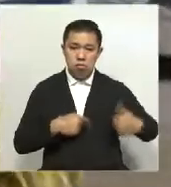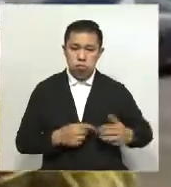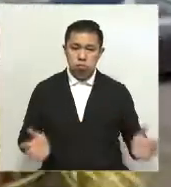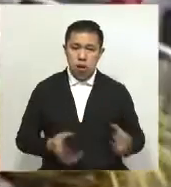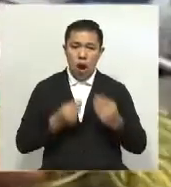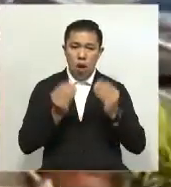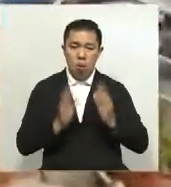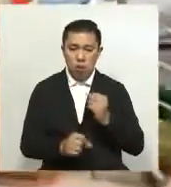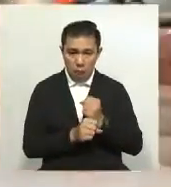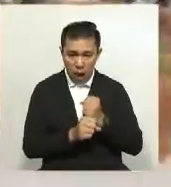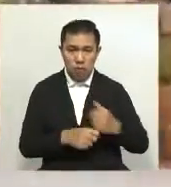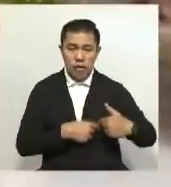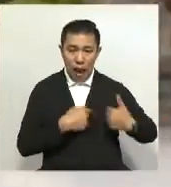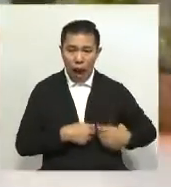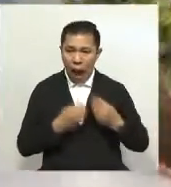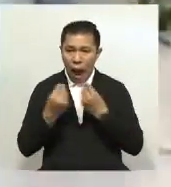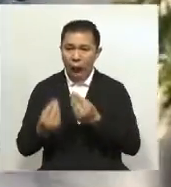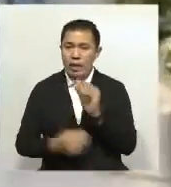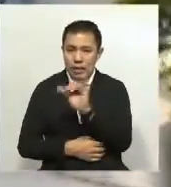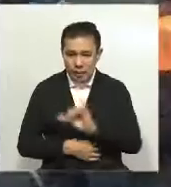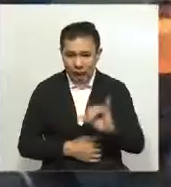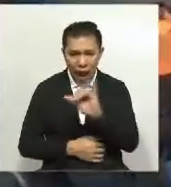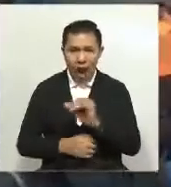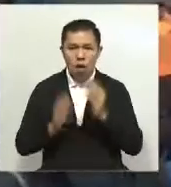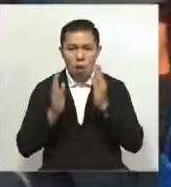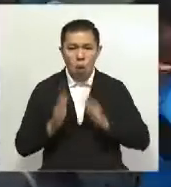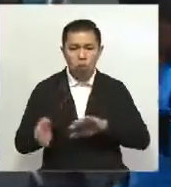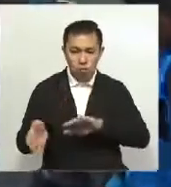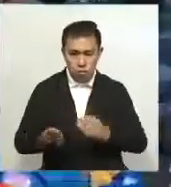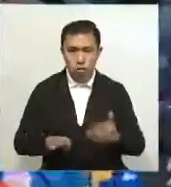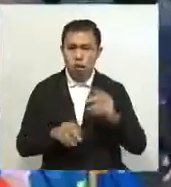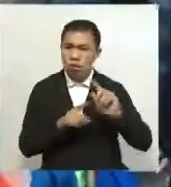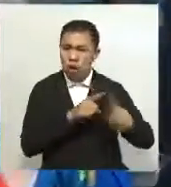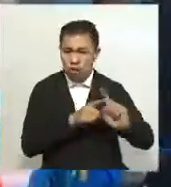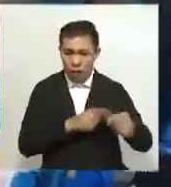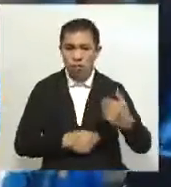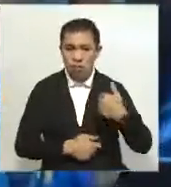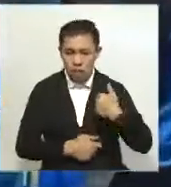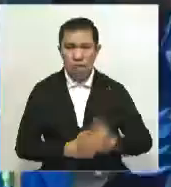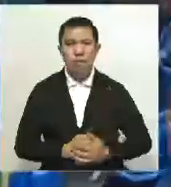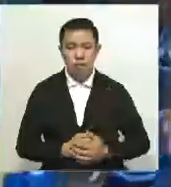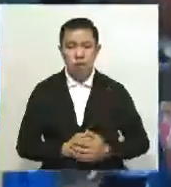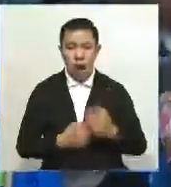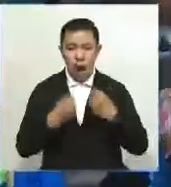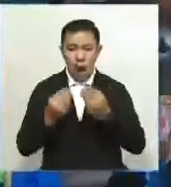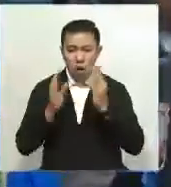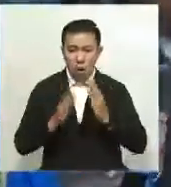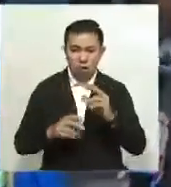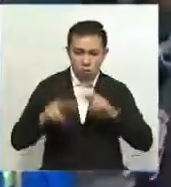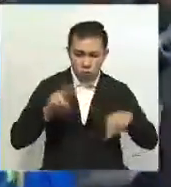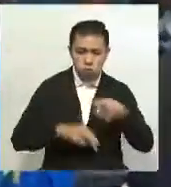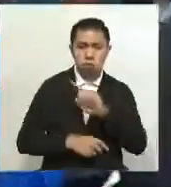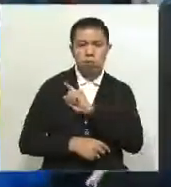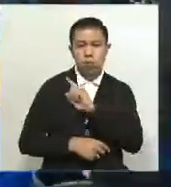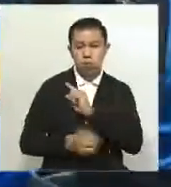วค่ะยังนำกำลังใจมาให้กับญาติของผู้ที่เสียชีวิตนะคะแล้วก็บอกเจ้าหน้าที่ให้ดูแลอำนวยความ